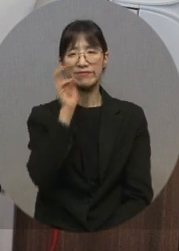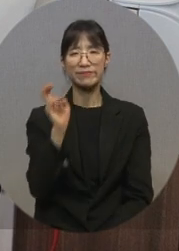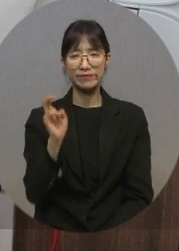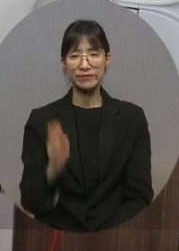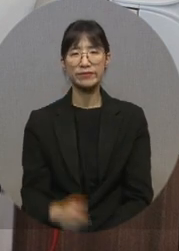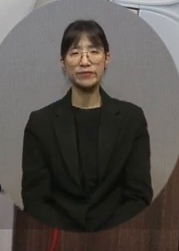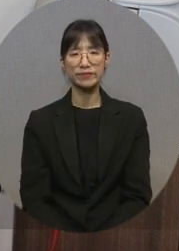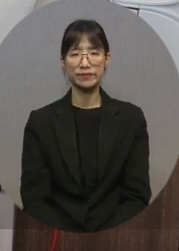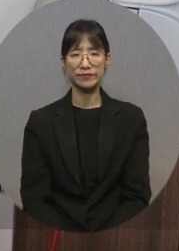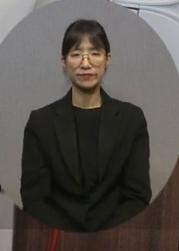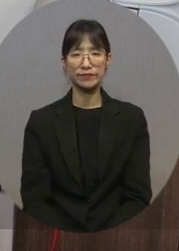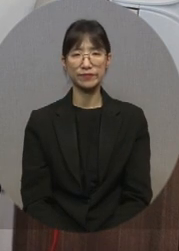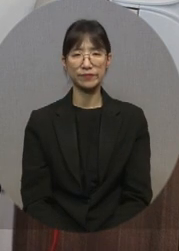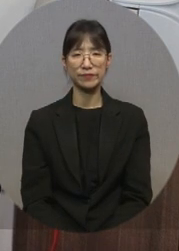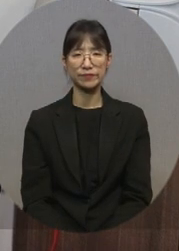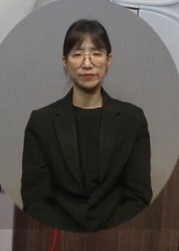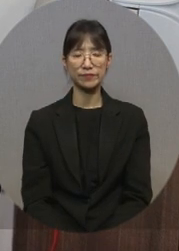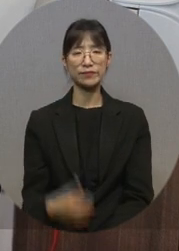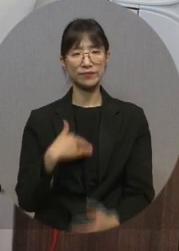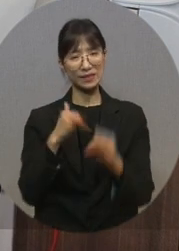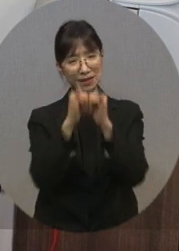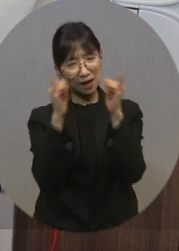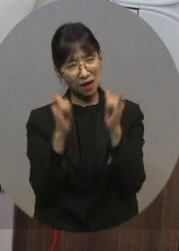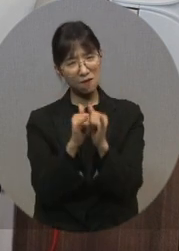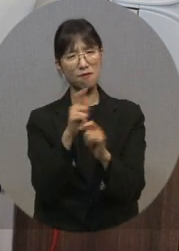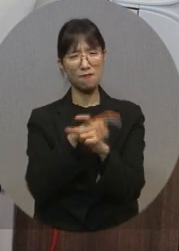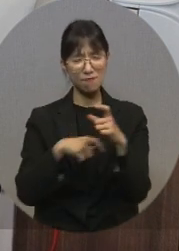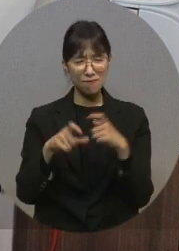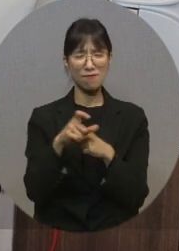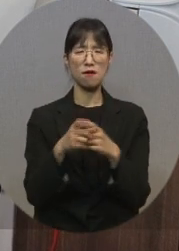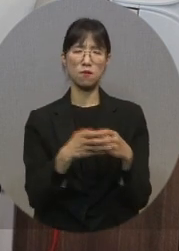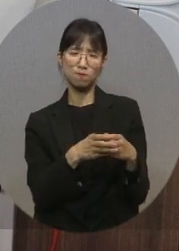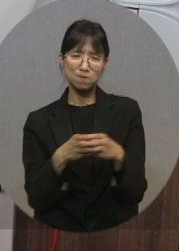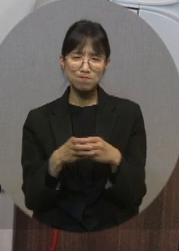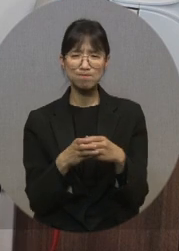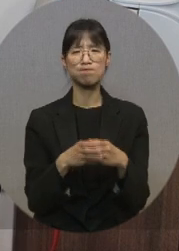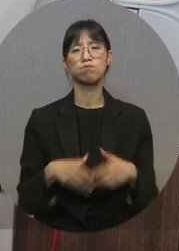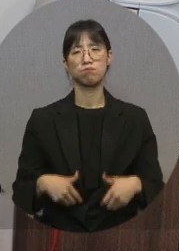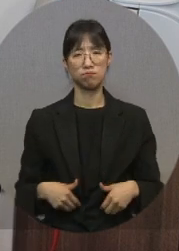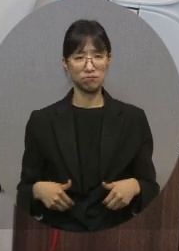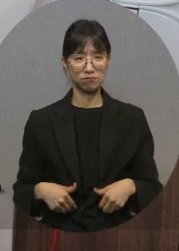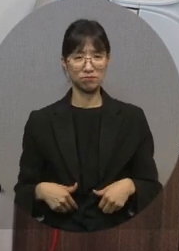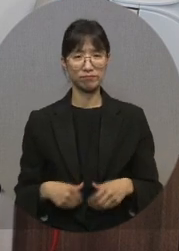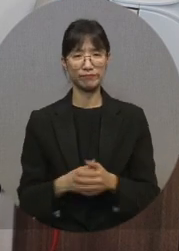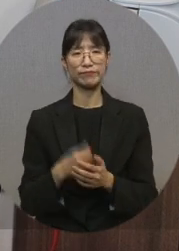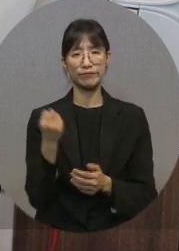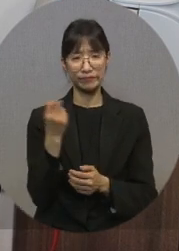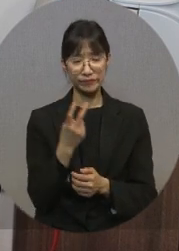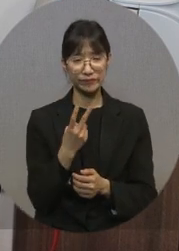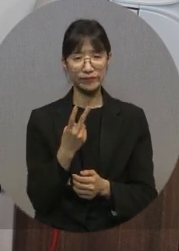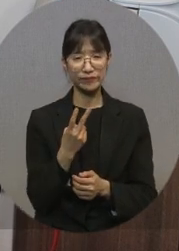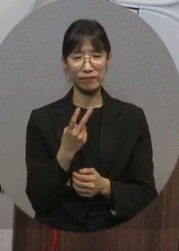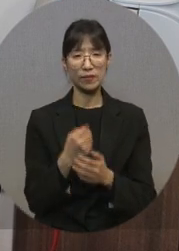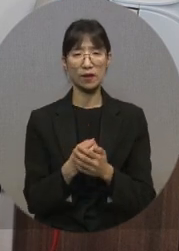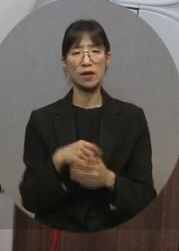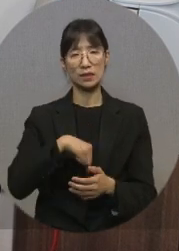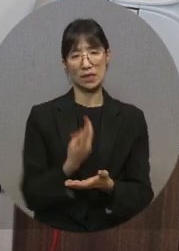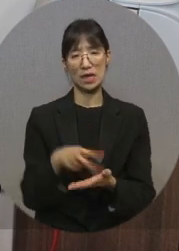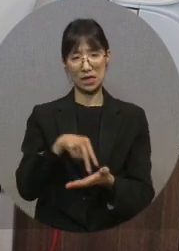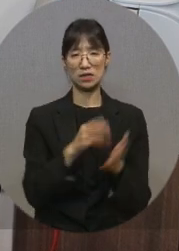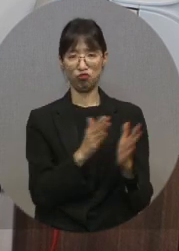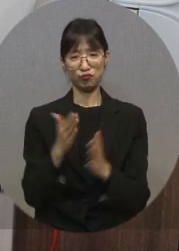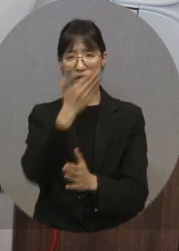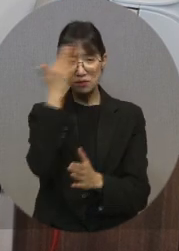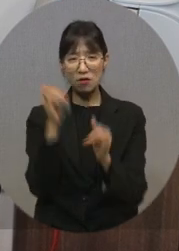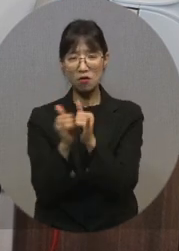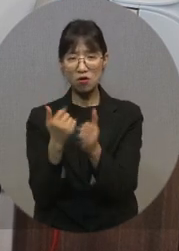듭니다. 저는 사회가 조금 더 끈끈해져야 된다고 생각합니다. 그리고 그 이 자립준비